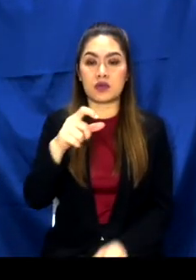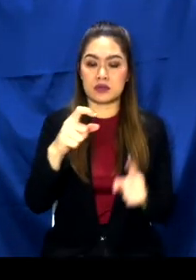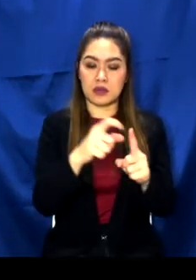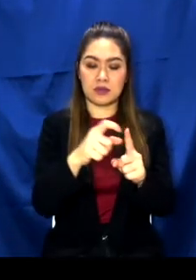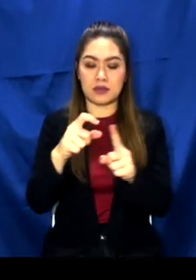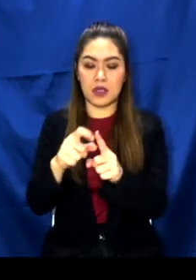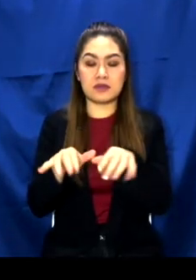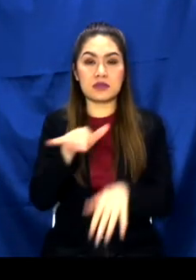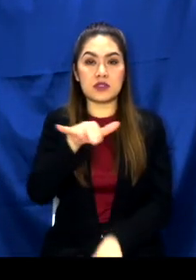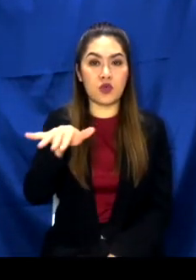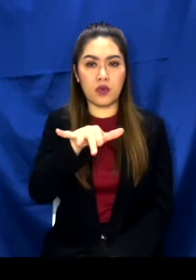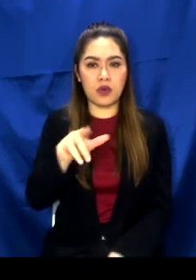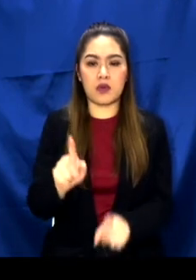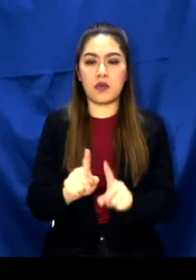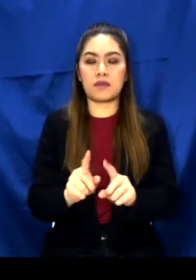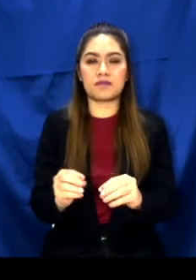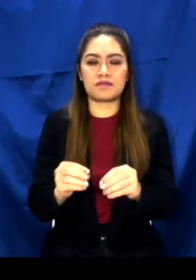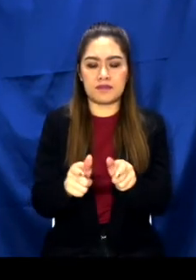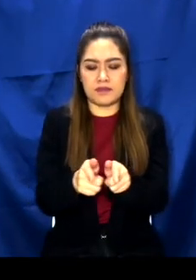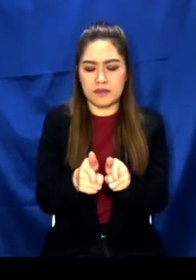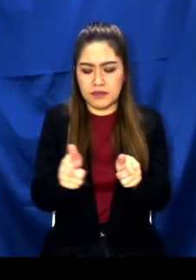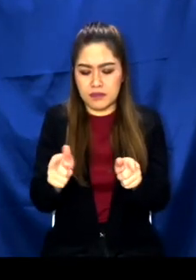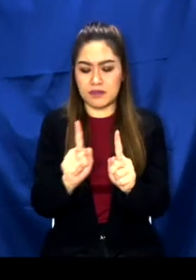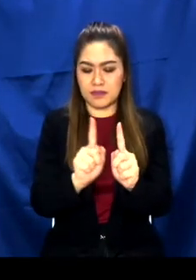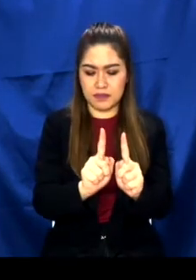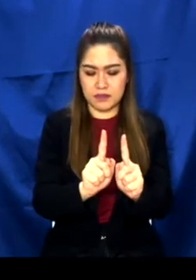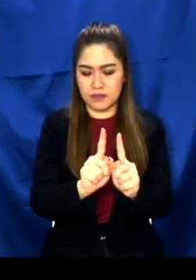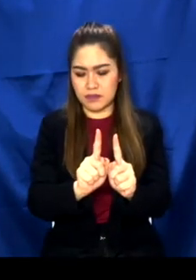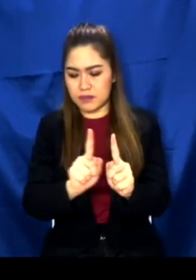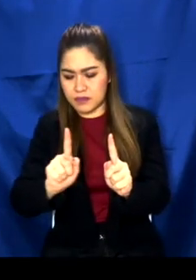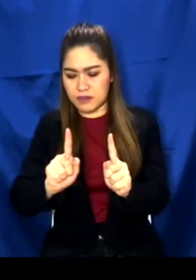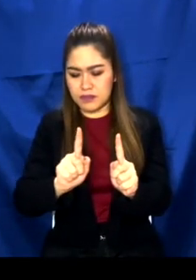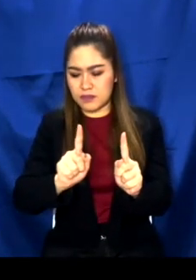ระหว่างตัวอักษรแต่ละตัวอักษรนะคะเราก็กดเข้าไปแบบนี้